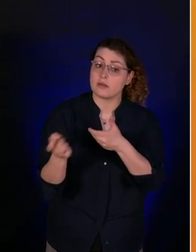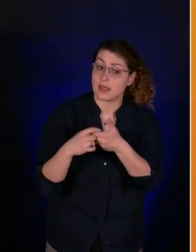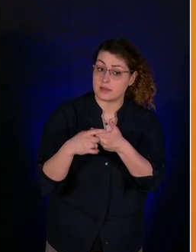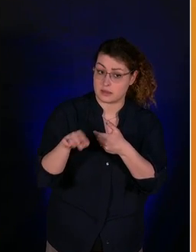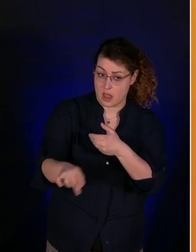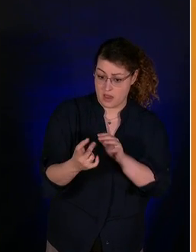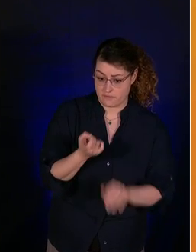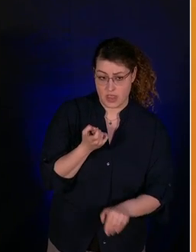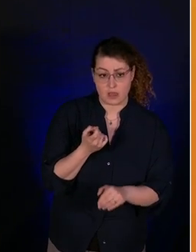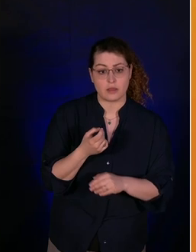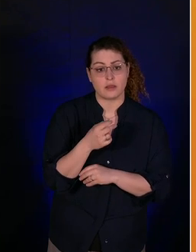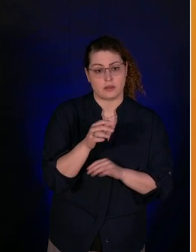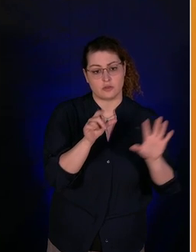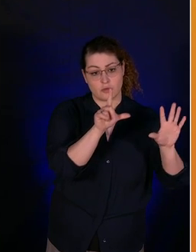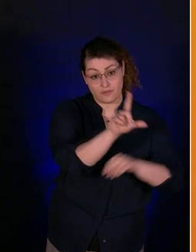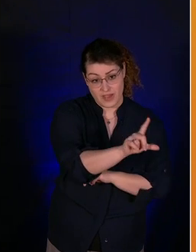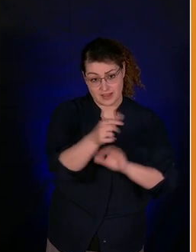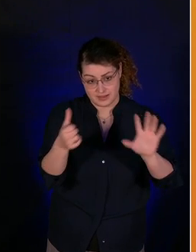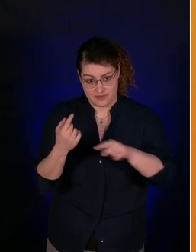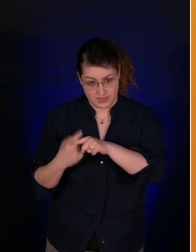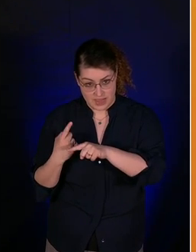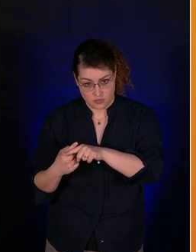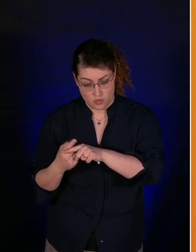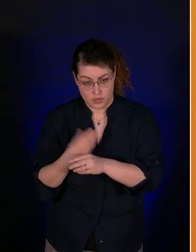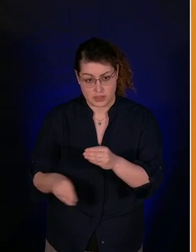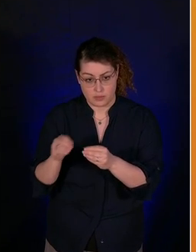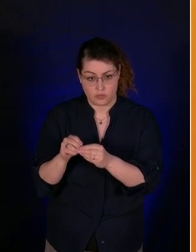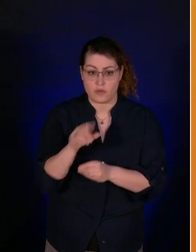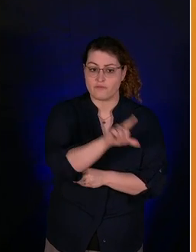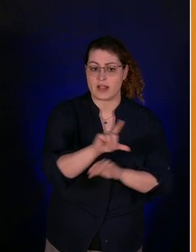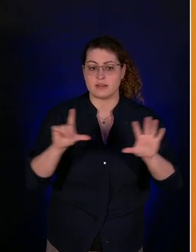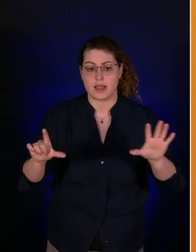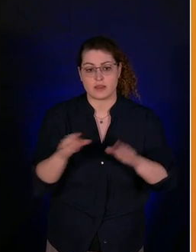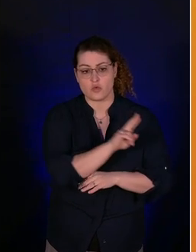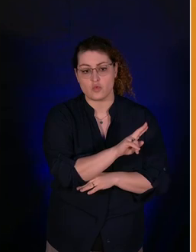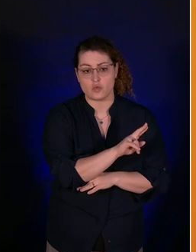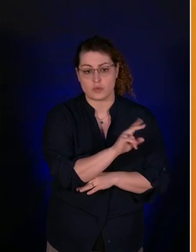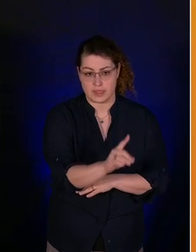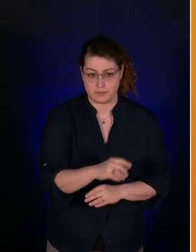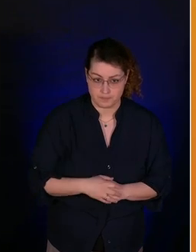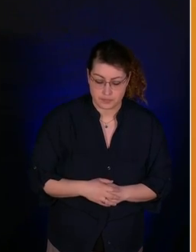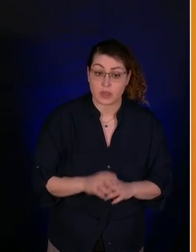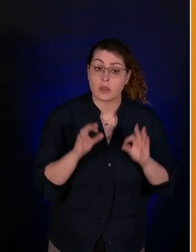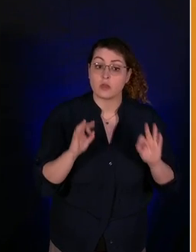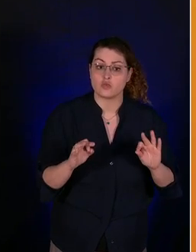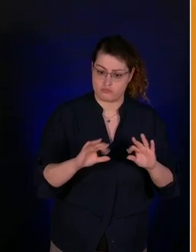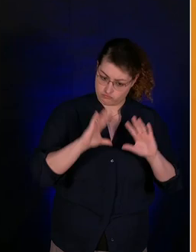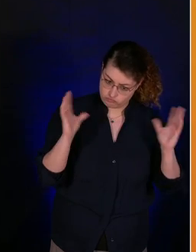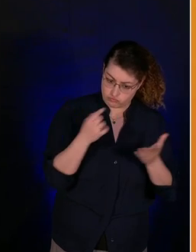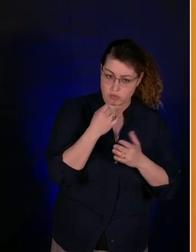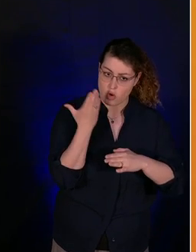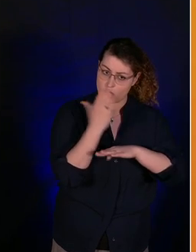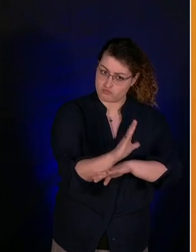de 26 fédérations et 87 unions départementales. Nous avons donc une bonne représentation professionnelle